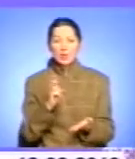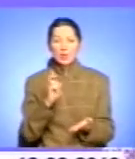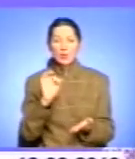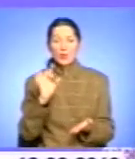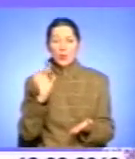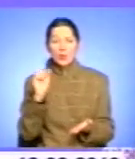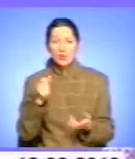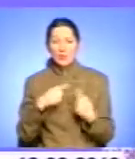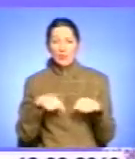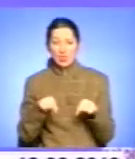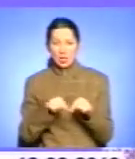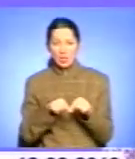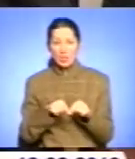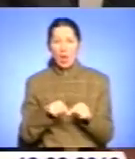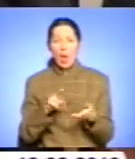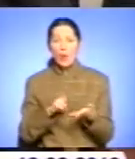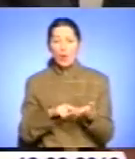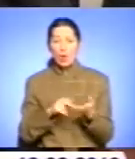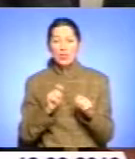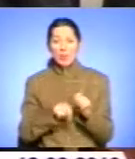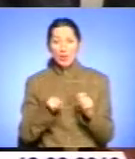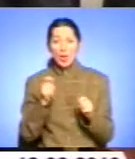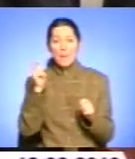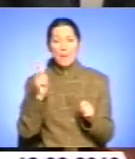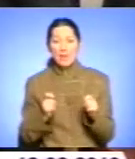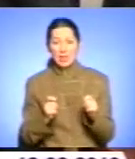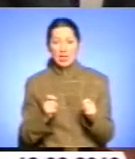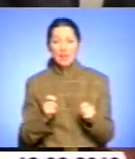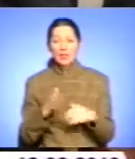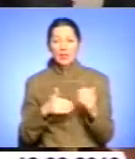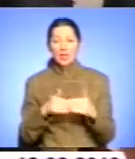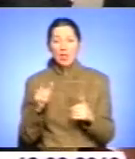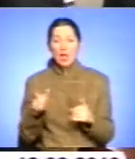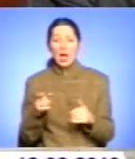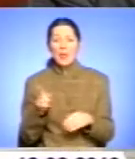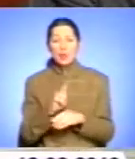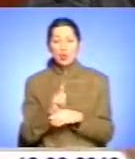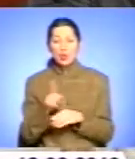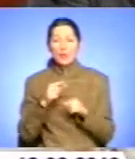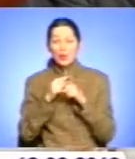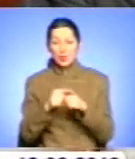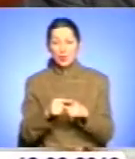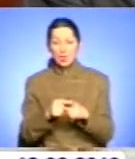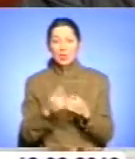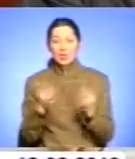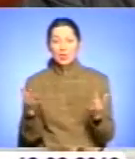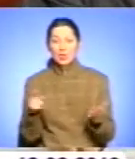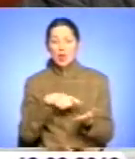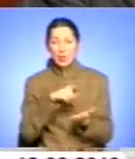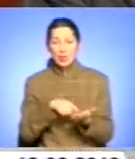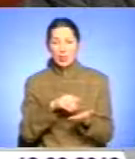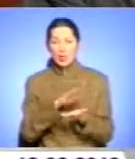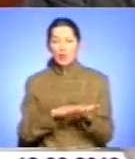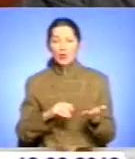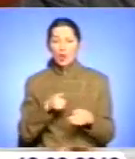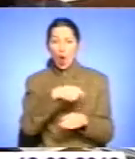міжрайонної державної податкової інспекції. Сюди приїхали фахівці з Тернополя, щоб відповісти на численні запитання. Впродовж години